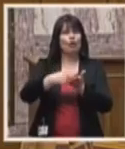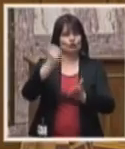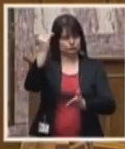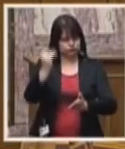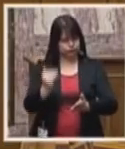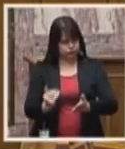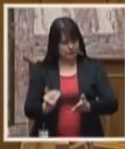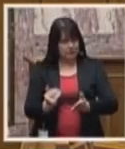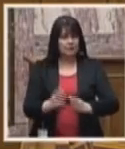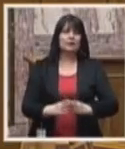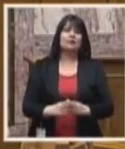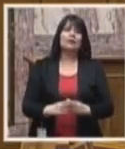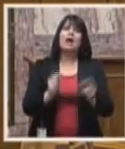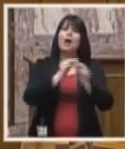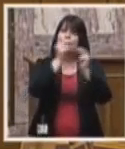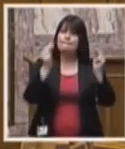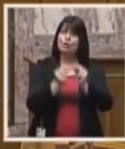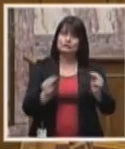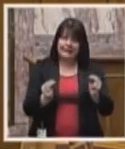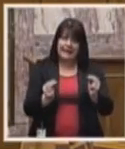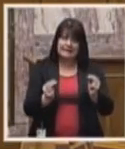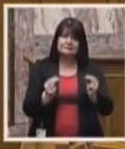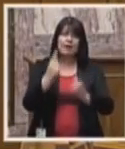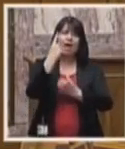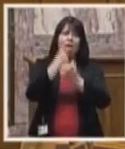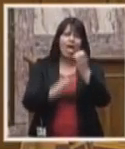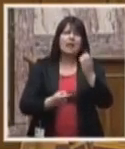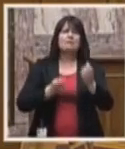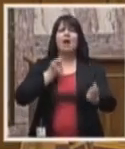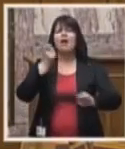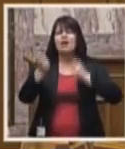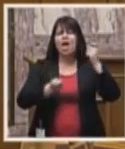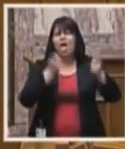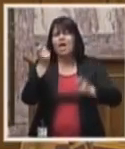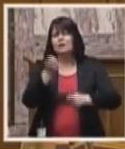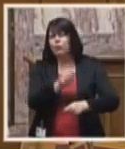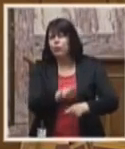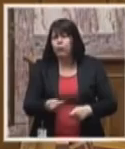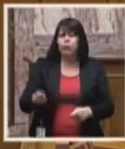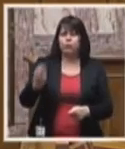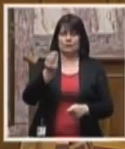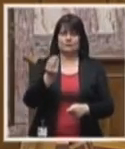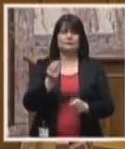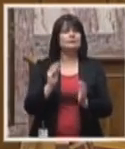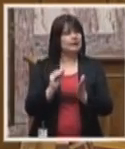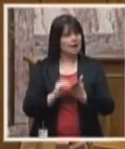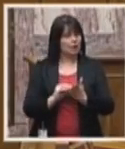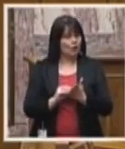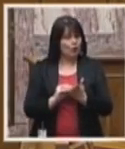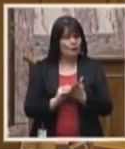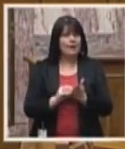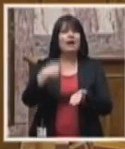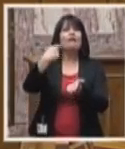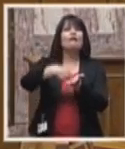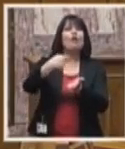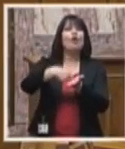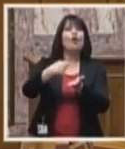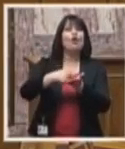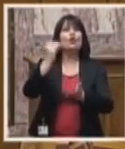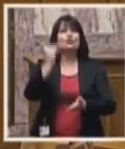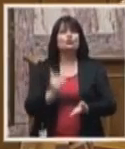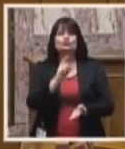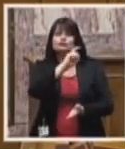από τους συντηρητικούς δημιούργησε τεράστια ελλείμματα και χρέη. Αλλά επίσης και η μείωση των φόρων είναι το